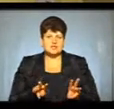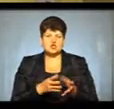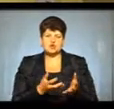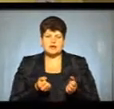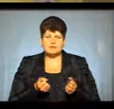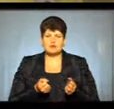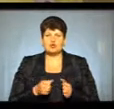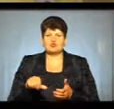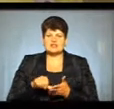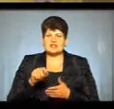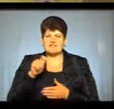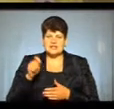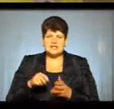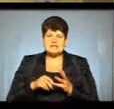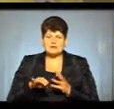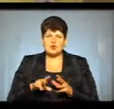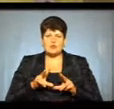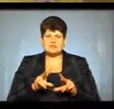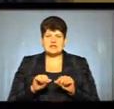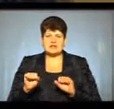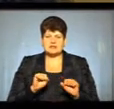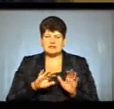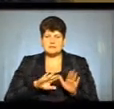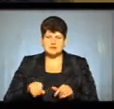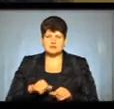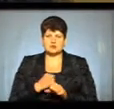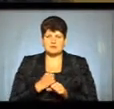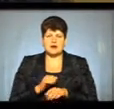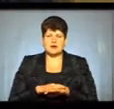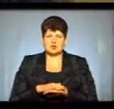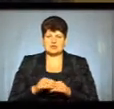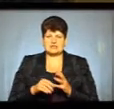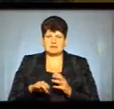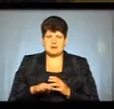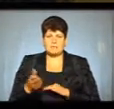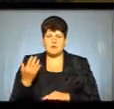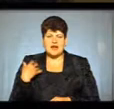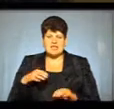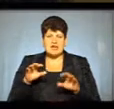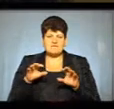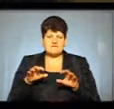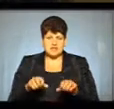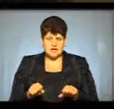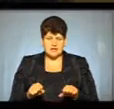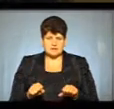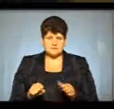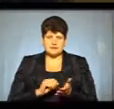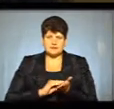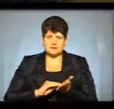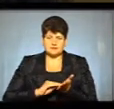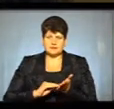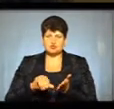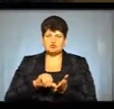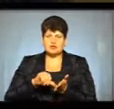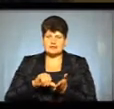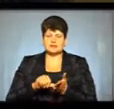землю, яку їм обіцяла влада після запровадження ринку землі. Попередня влада задекларувала, що учасники бойових дій мають